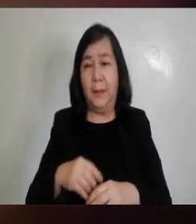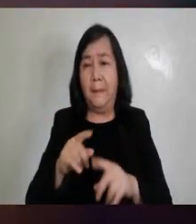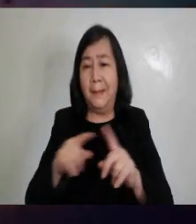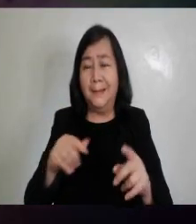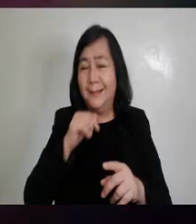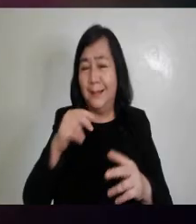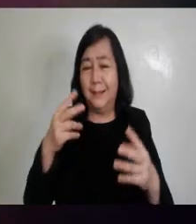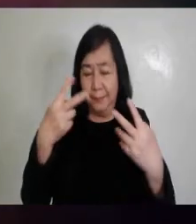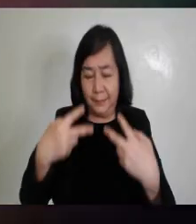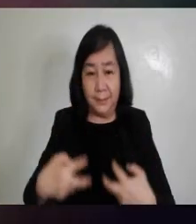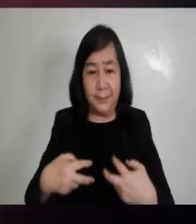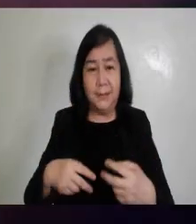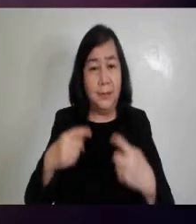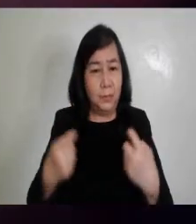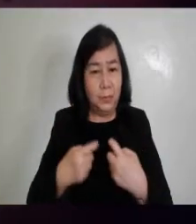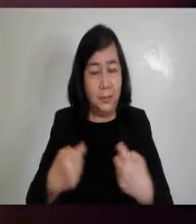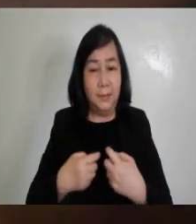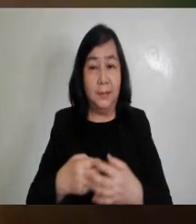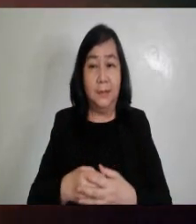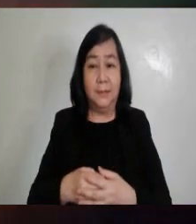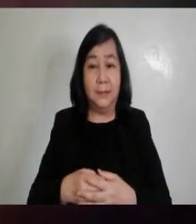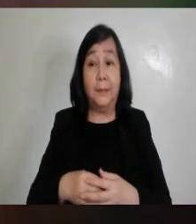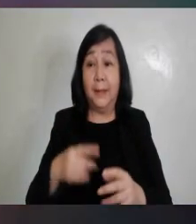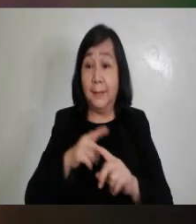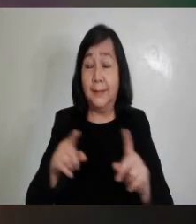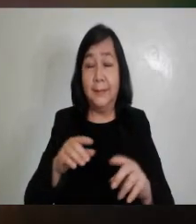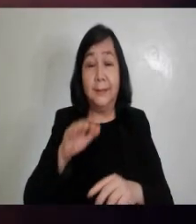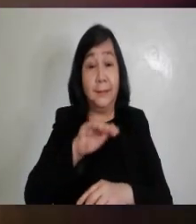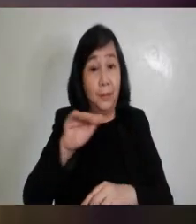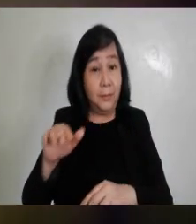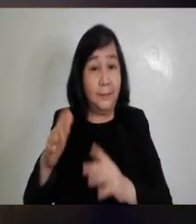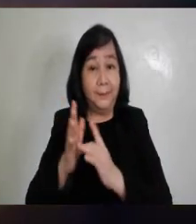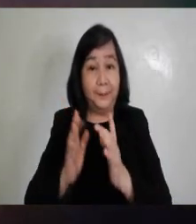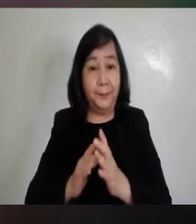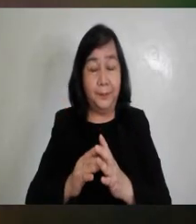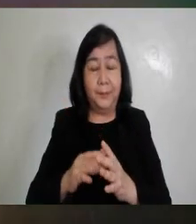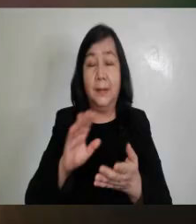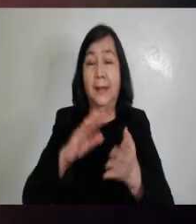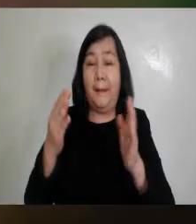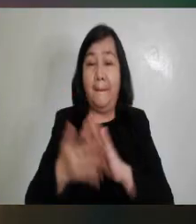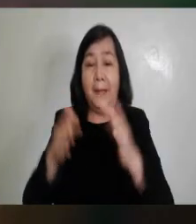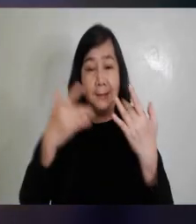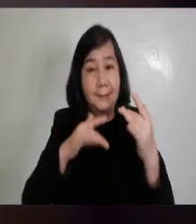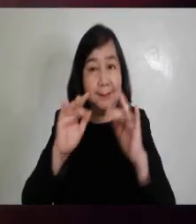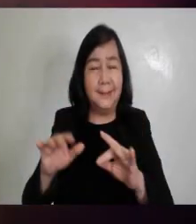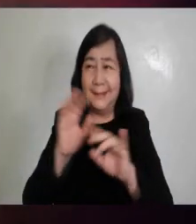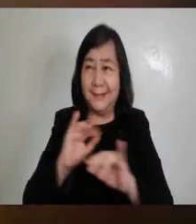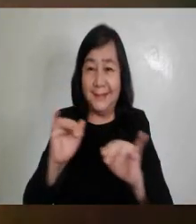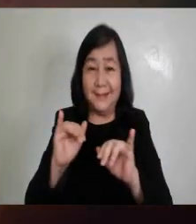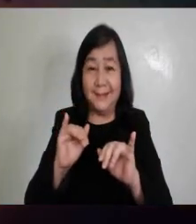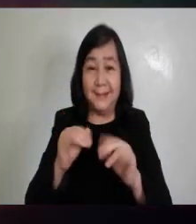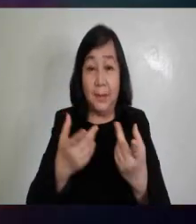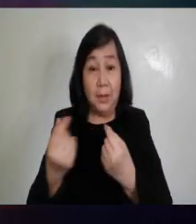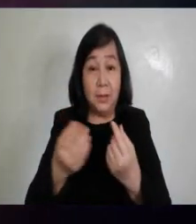hindi natin napapansin ang ating sariling kasalanan. Ngunit tinatawag tayo ni Jesus upang maging mahabagin tulad ng kanyang